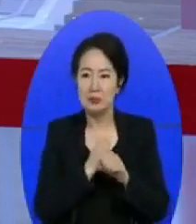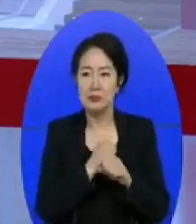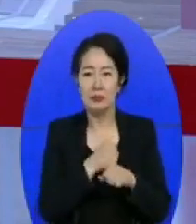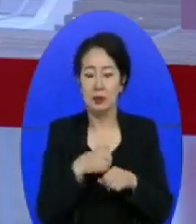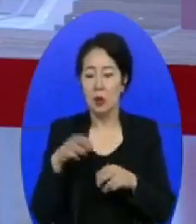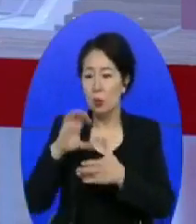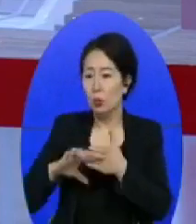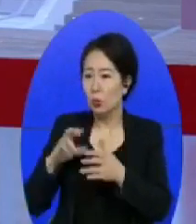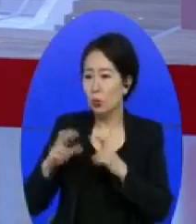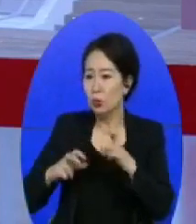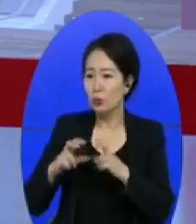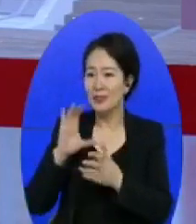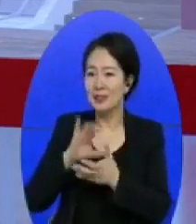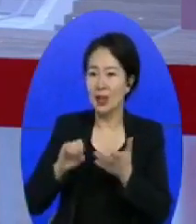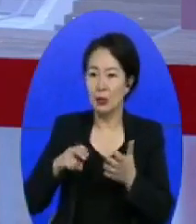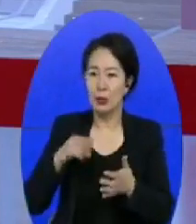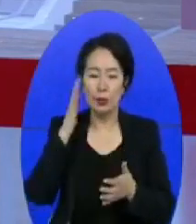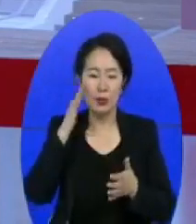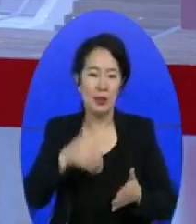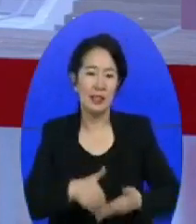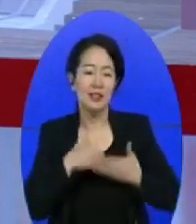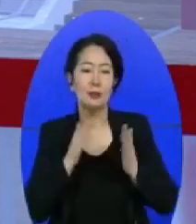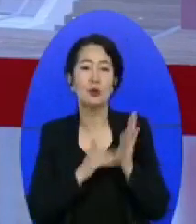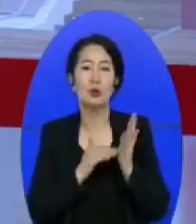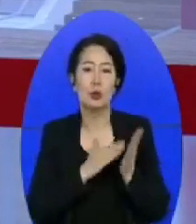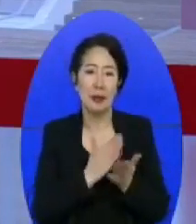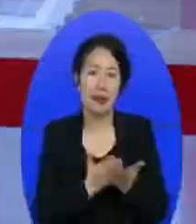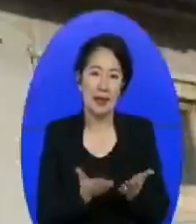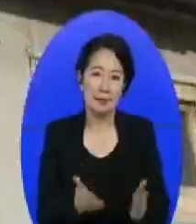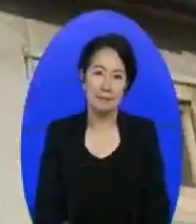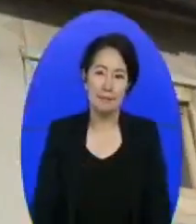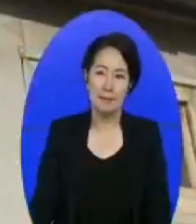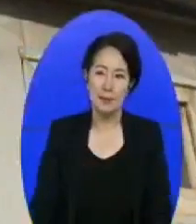үйлдвэрүүдэд санхүүгийн болоод бодлогын дэмжлэг дутагдaltaа байдаг байна.